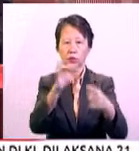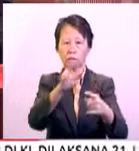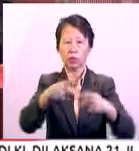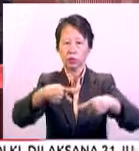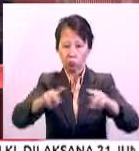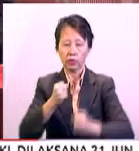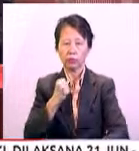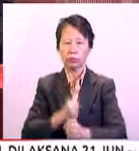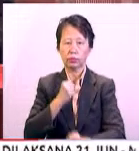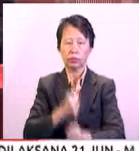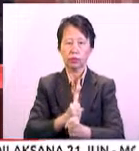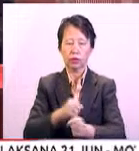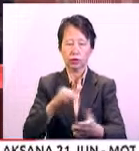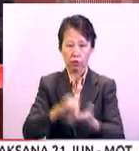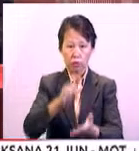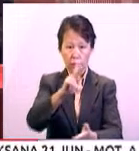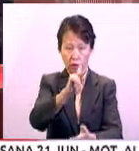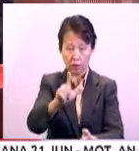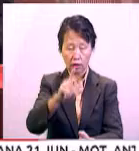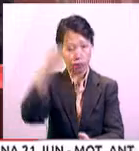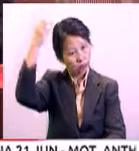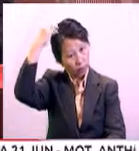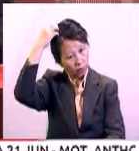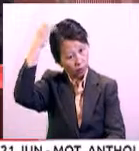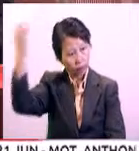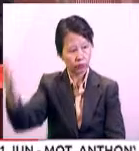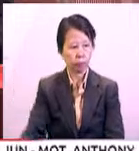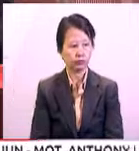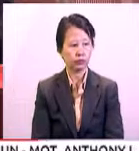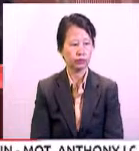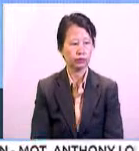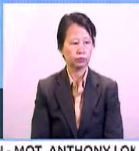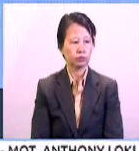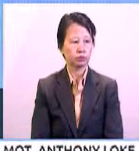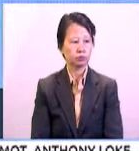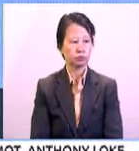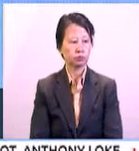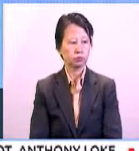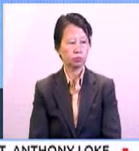peluang pekerjaan di Lembah Klang dan Selangor.